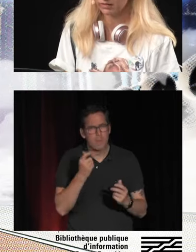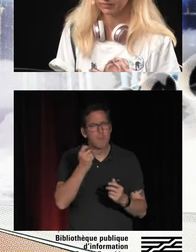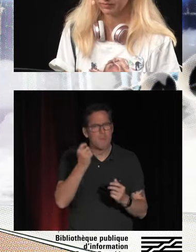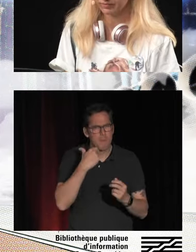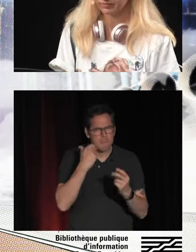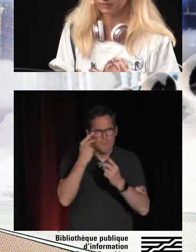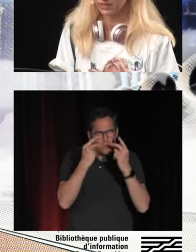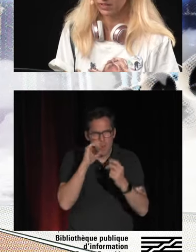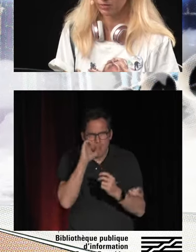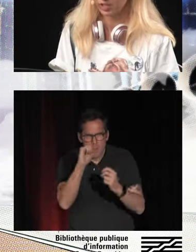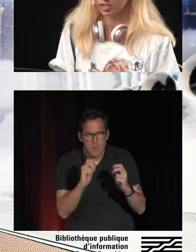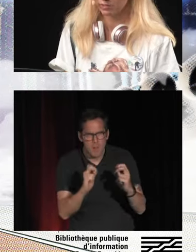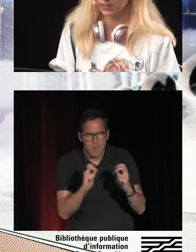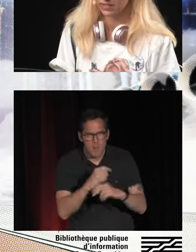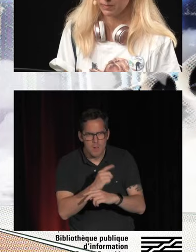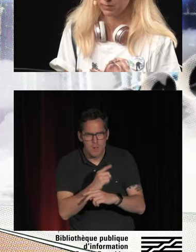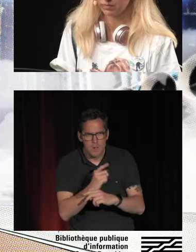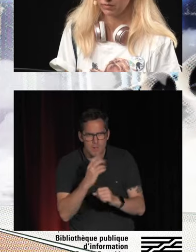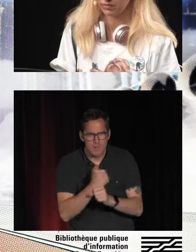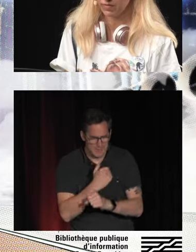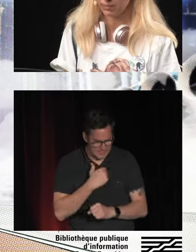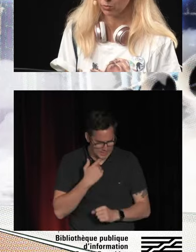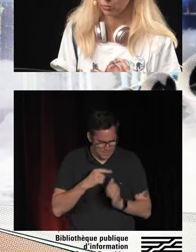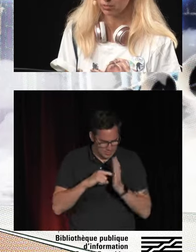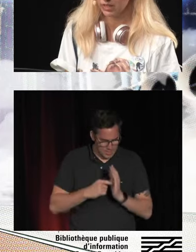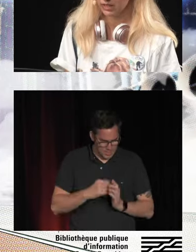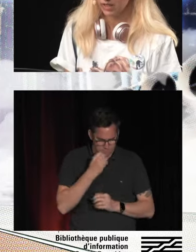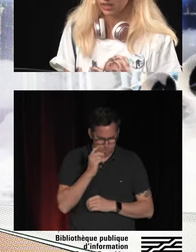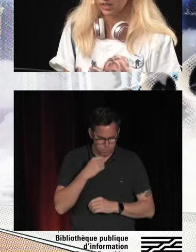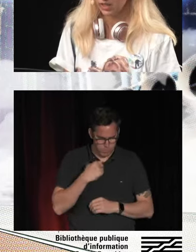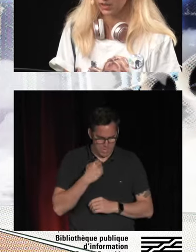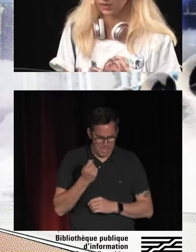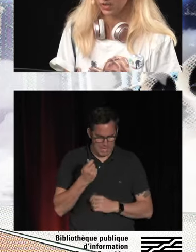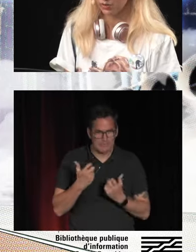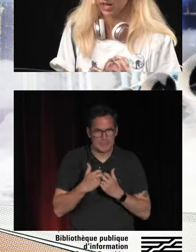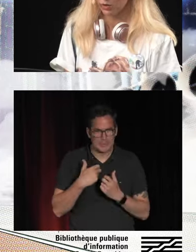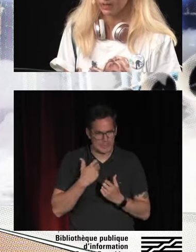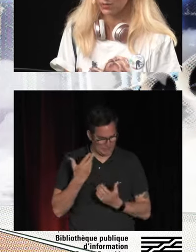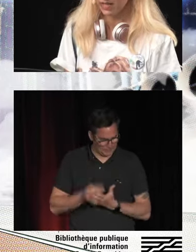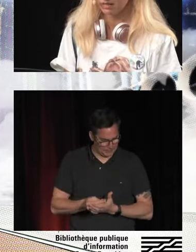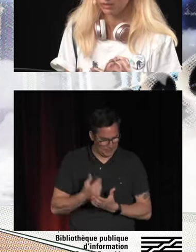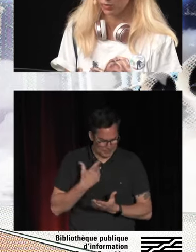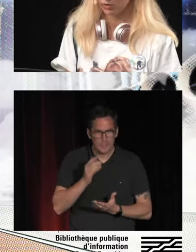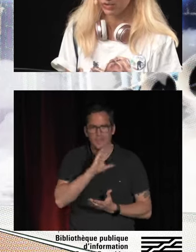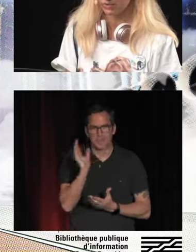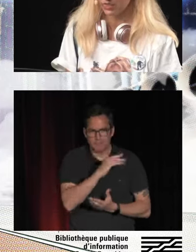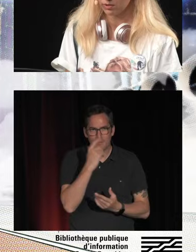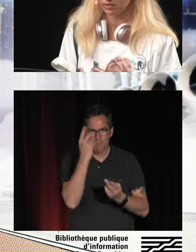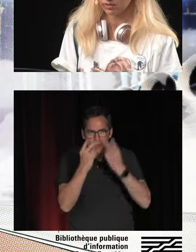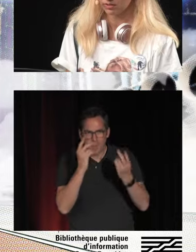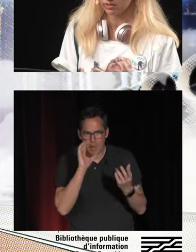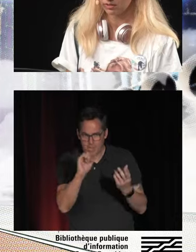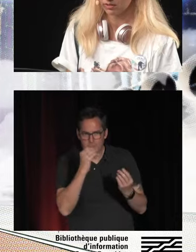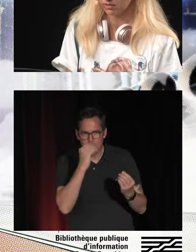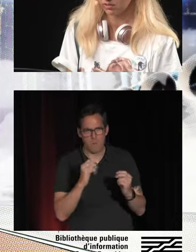visuel. Oh là là, j'ai plus de pièces, c'est pas bon. C'est pas bon du tout. En théorie, donc il y a un repère visuel. Le problème, c'est